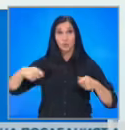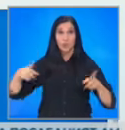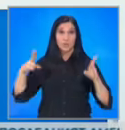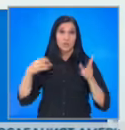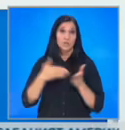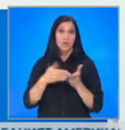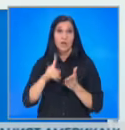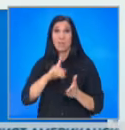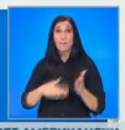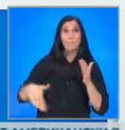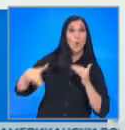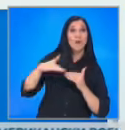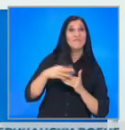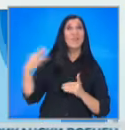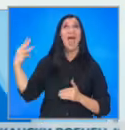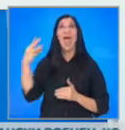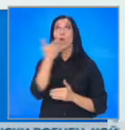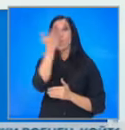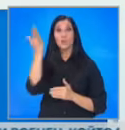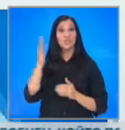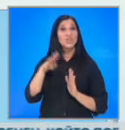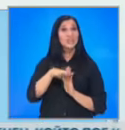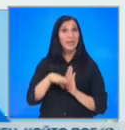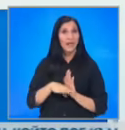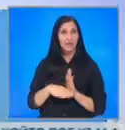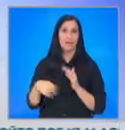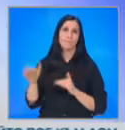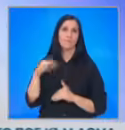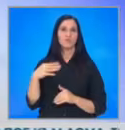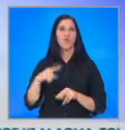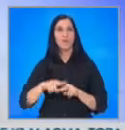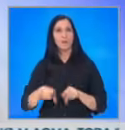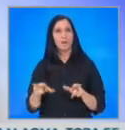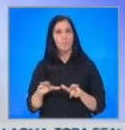поради непокриване на екологичните стандарти. Повече от Николай Минков.